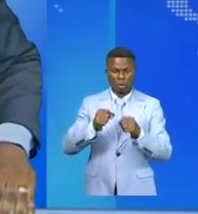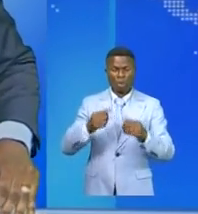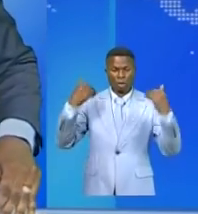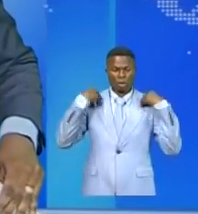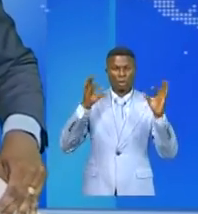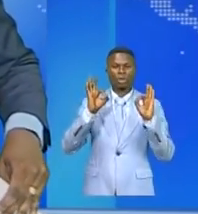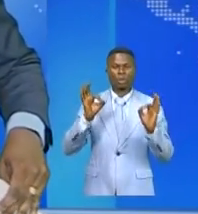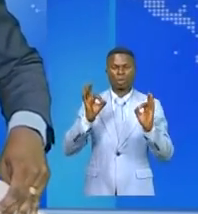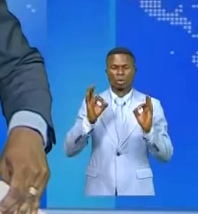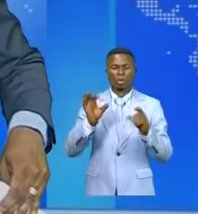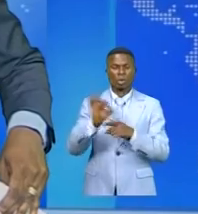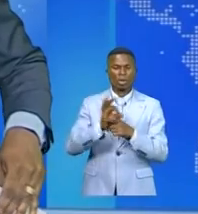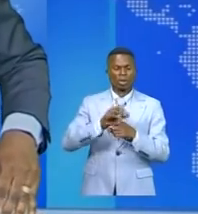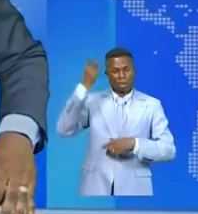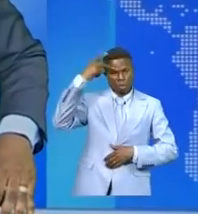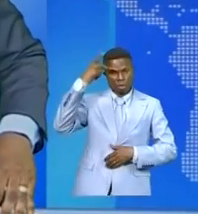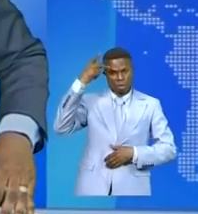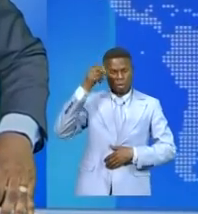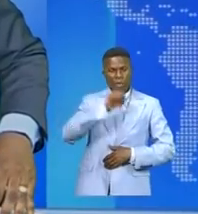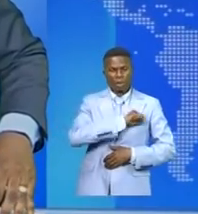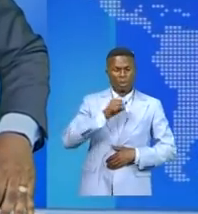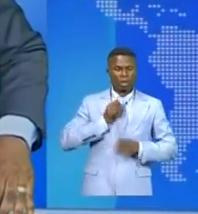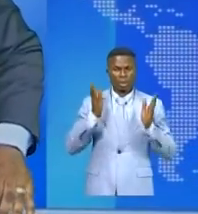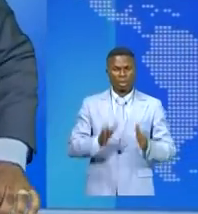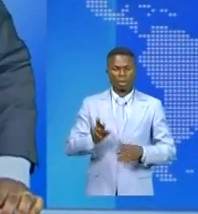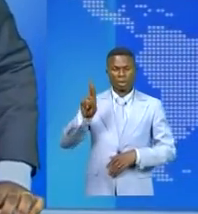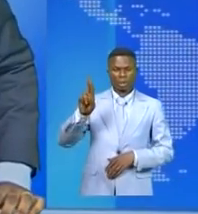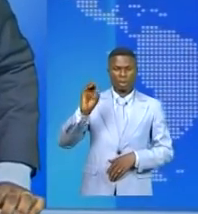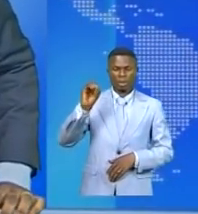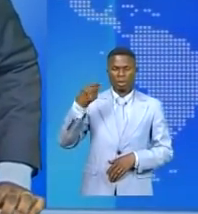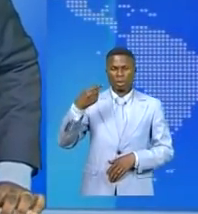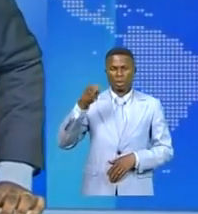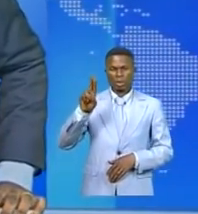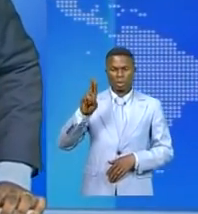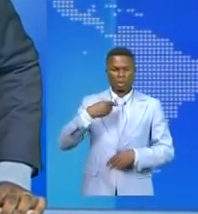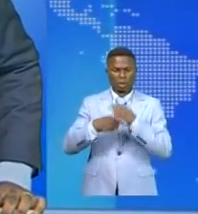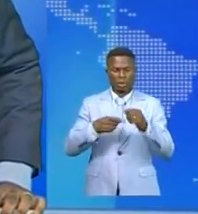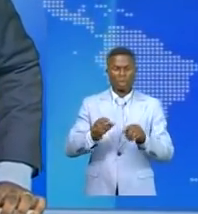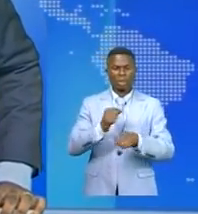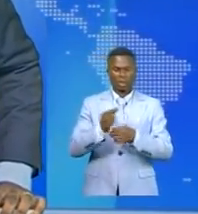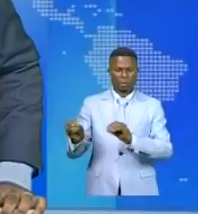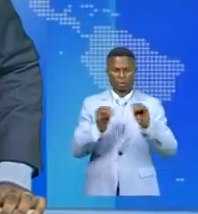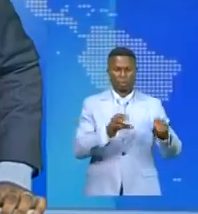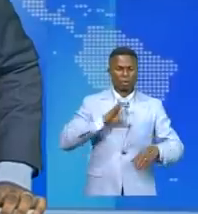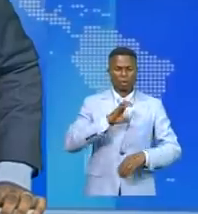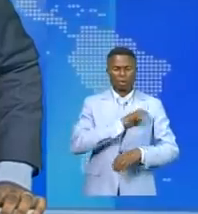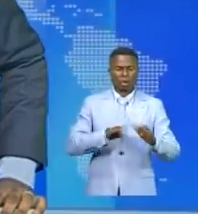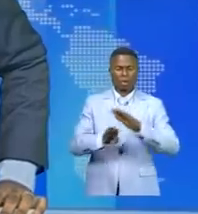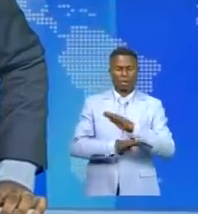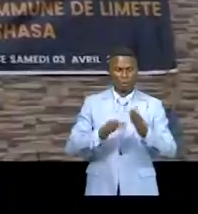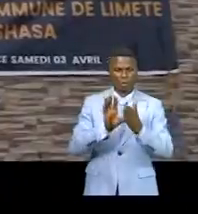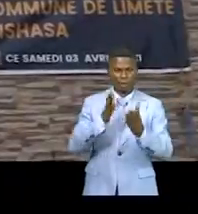militants. Pour ce faire, cette formation politique du sénateur Roger Mouaka a procédé à l'installation des comités de base.